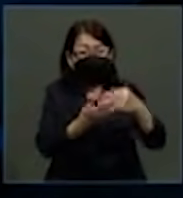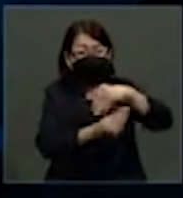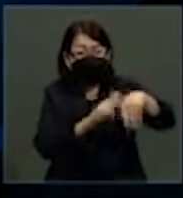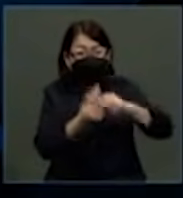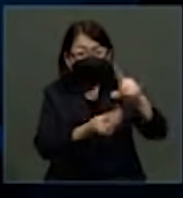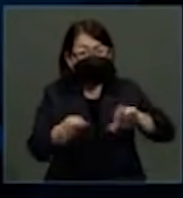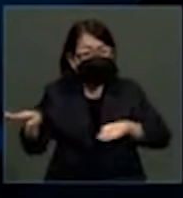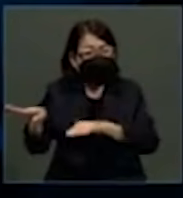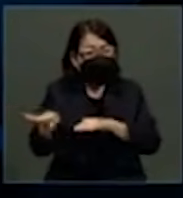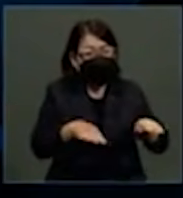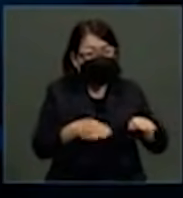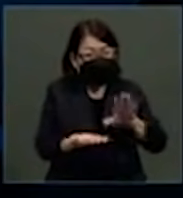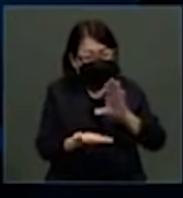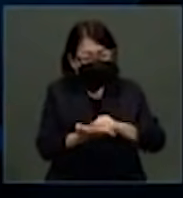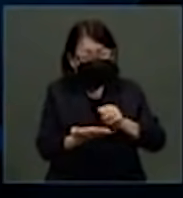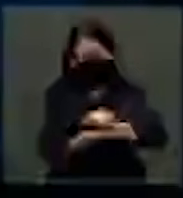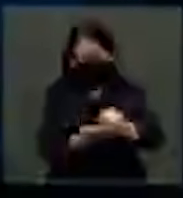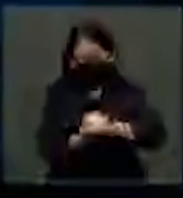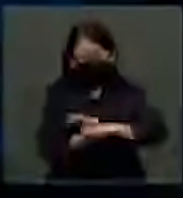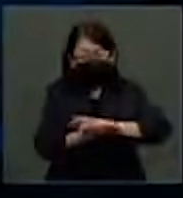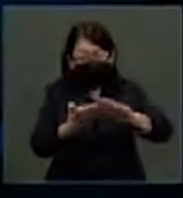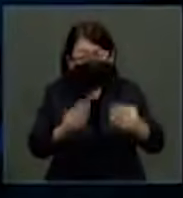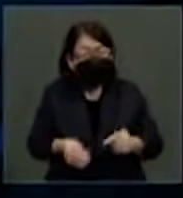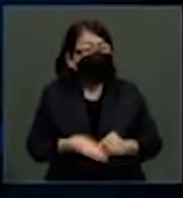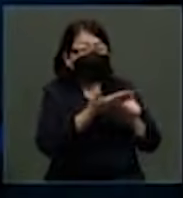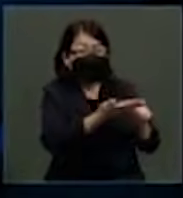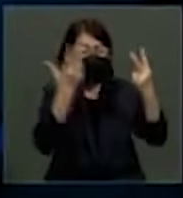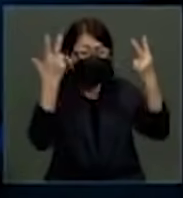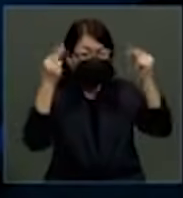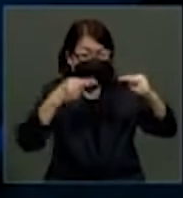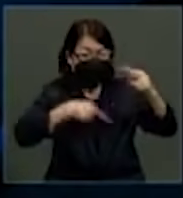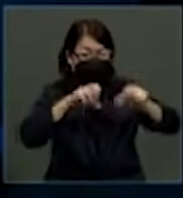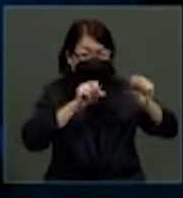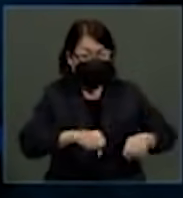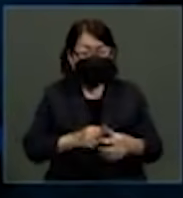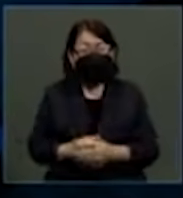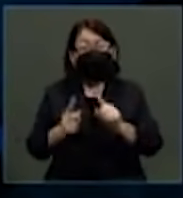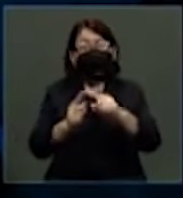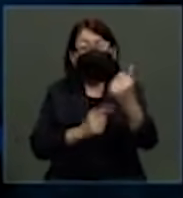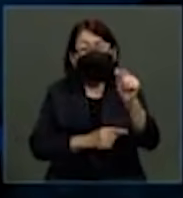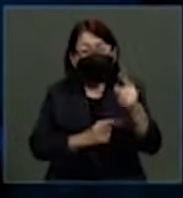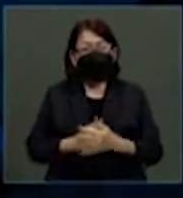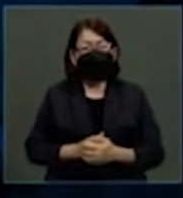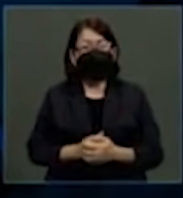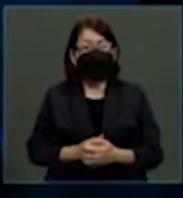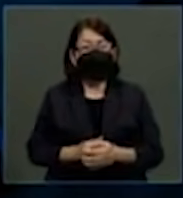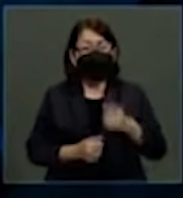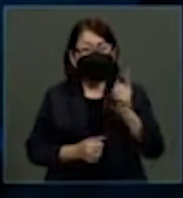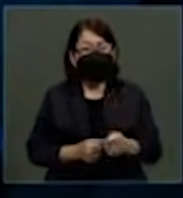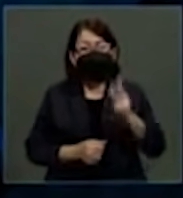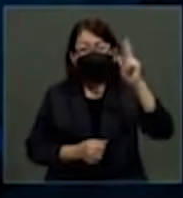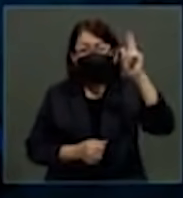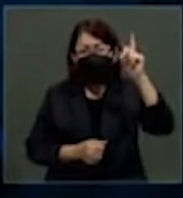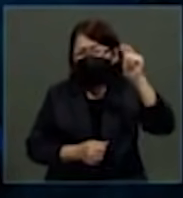ส.นะครับหรือสบค.ด้านเศรษฐกิจเนี่ยนะครับกำลังนำเรื่องนี้เตรียมการอยู่เพื่อเสนอทางคณะรัฐมนตรี